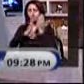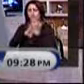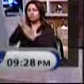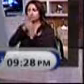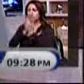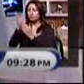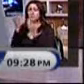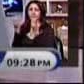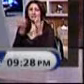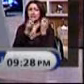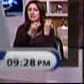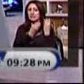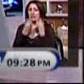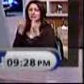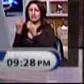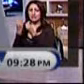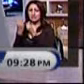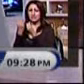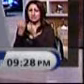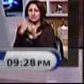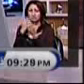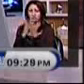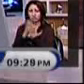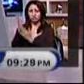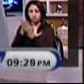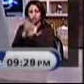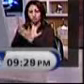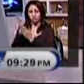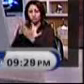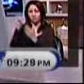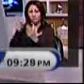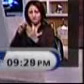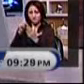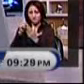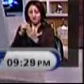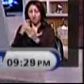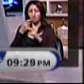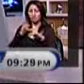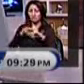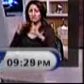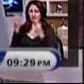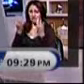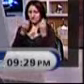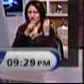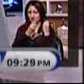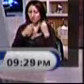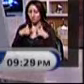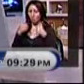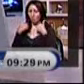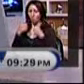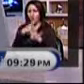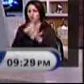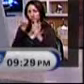أجد من يناقشني في مواقفي ومن يتفق ويختلف. إنما الناس كلها الحمد لله بتقدرني جدا. أتحدى